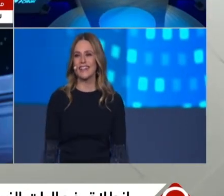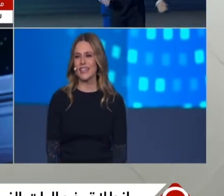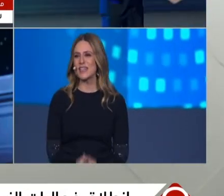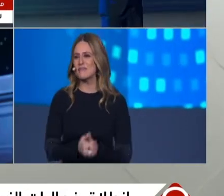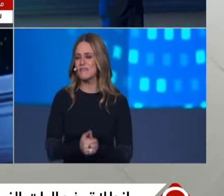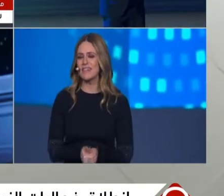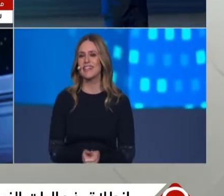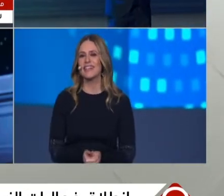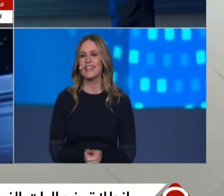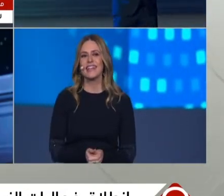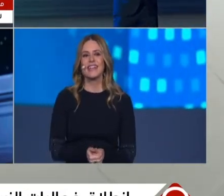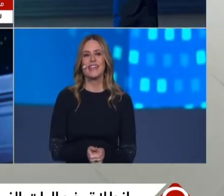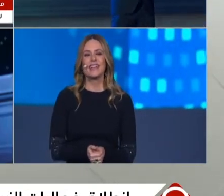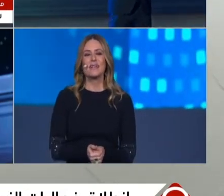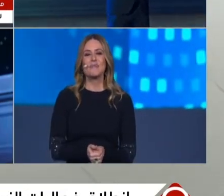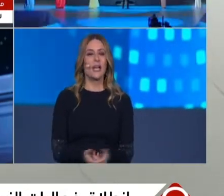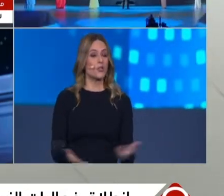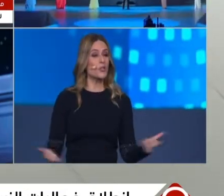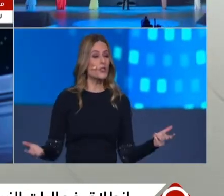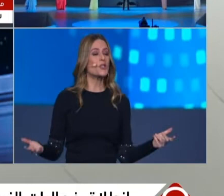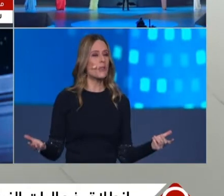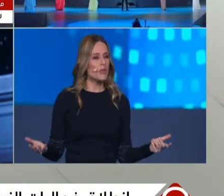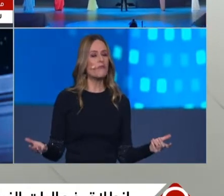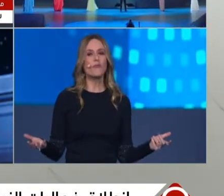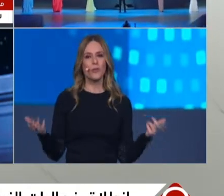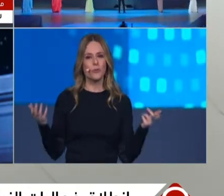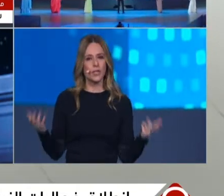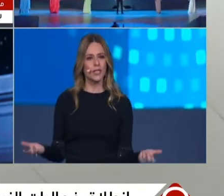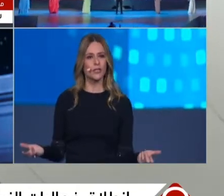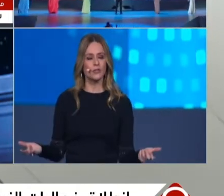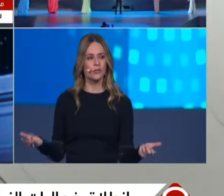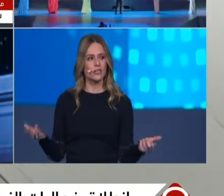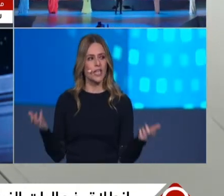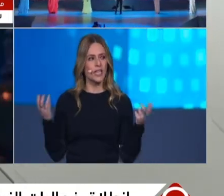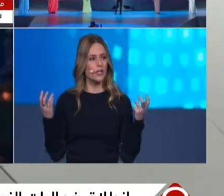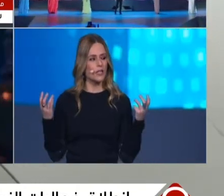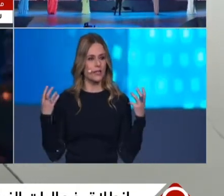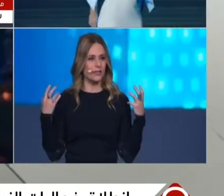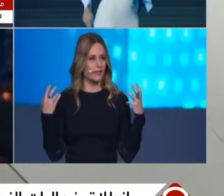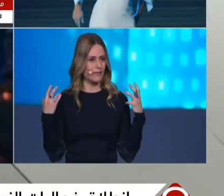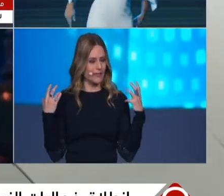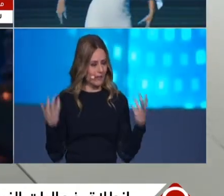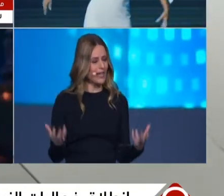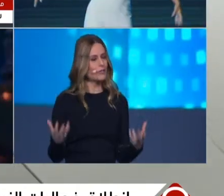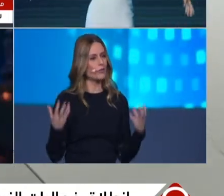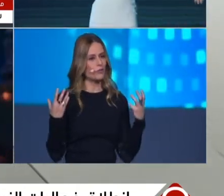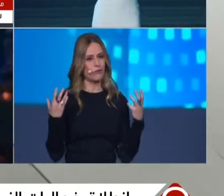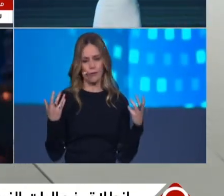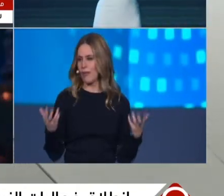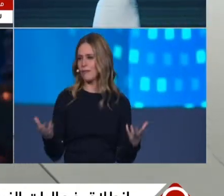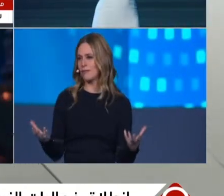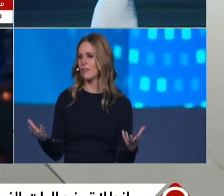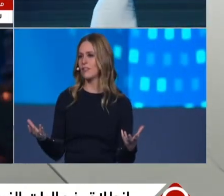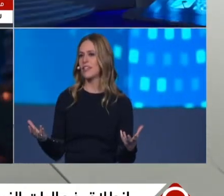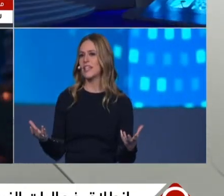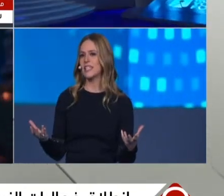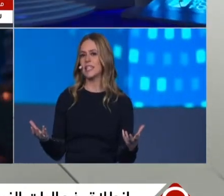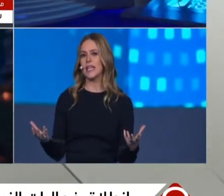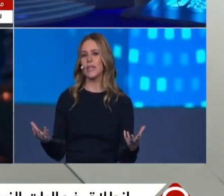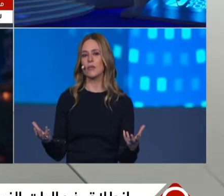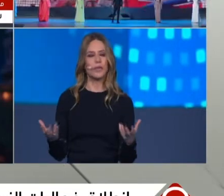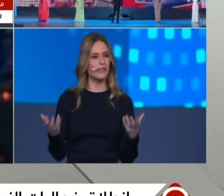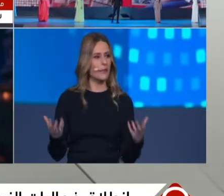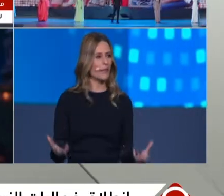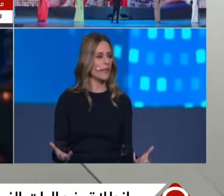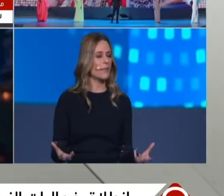والله كل دولة وكان عندها المشاكل الخاصة بها، ولكن الفلبين بصفة ان هي دولة global south زي ما بيقولوا بالانجليزي،